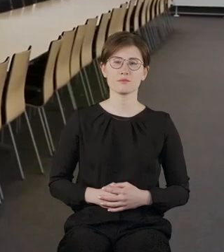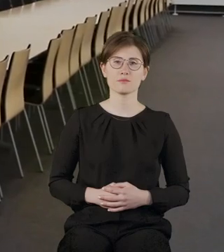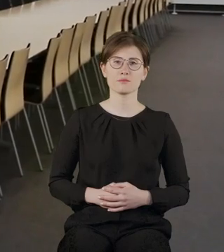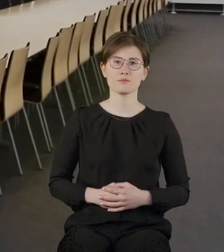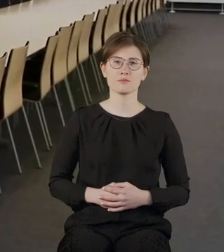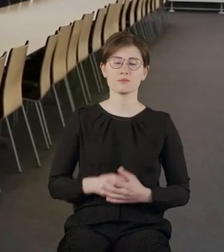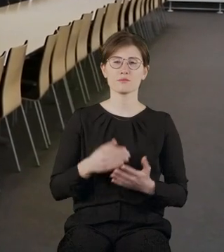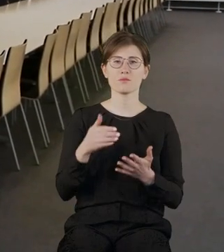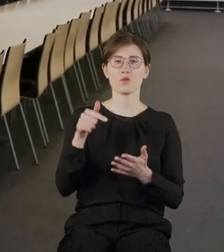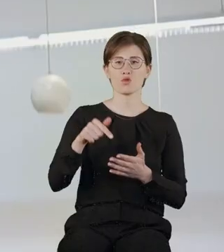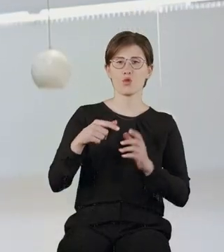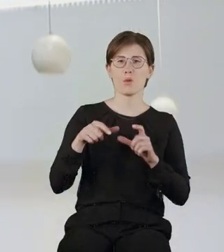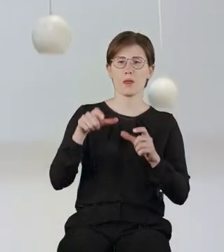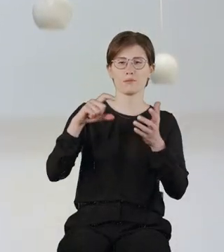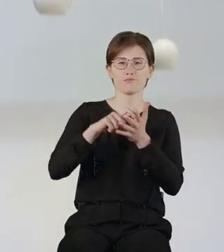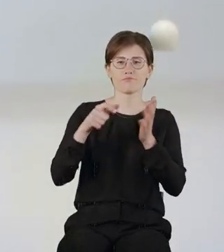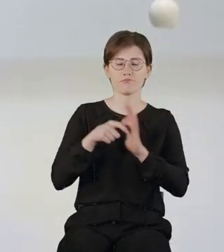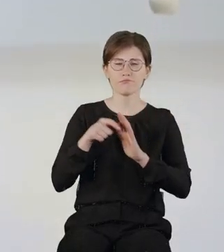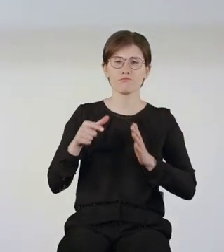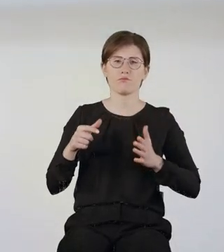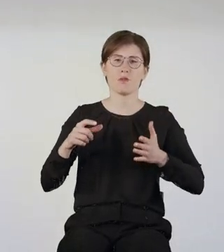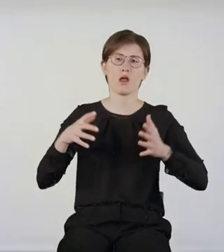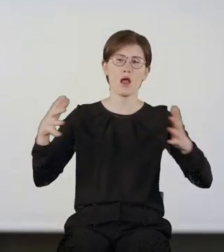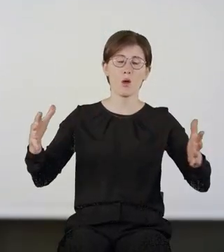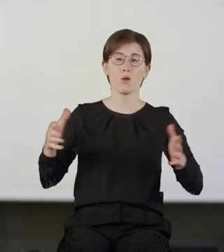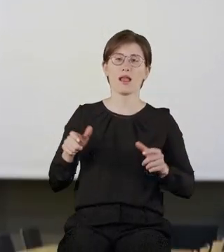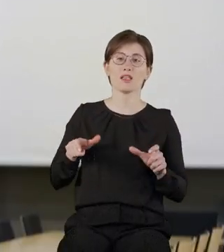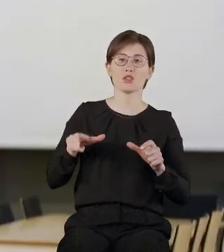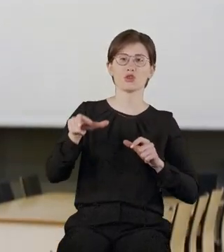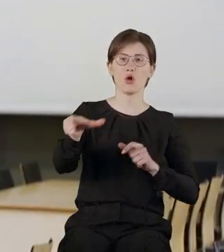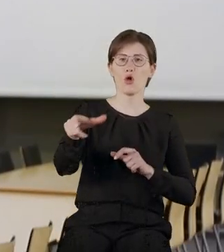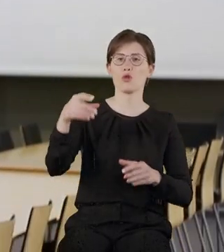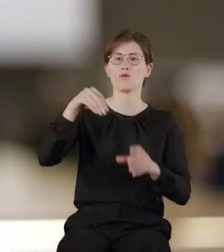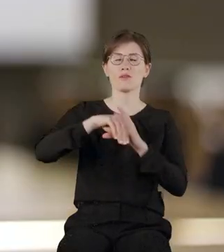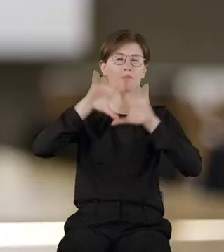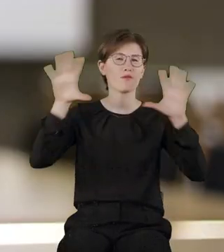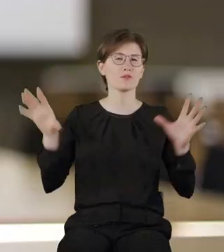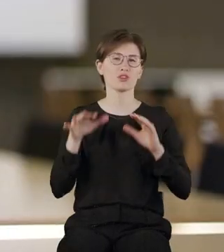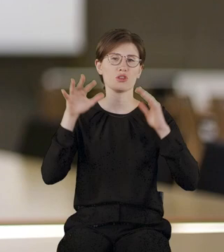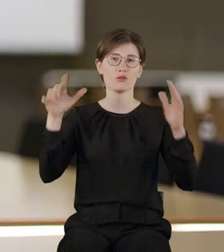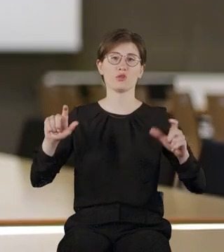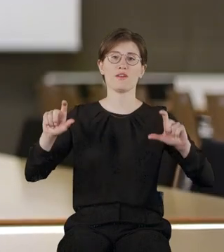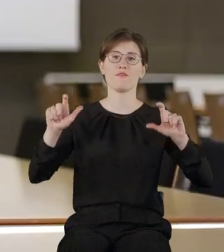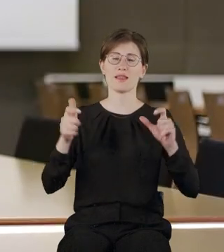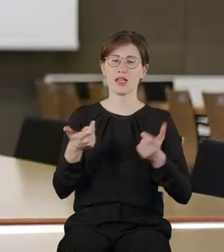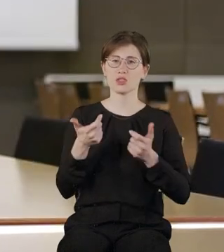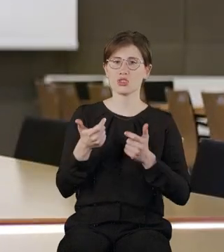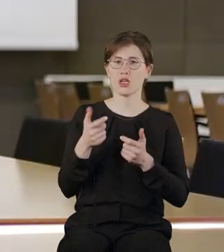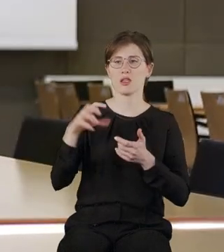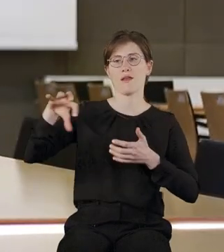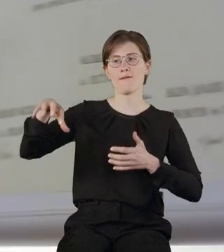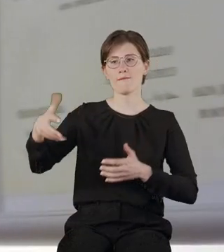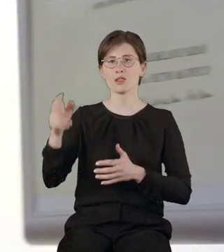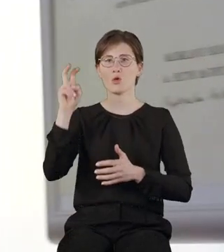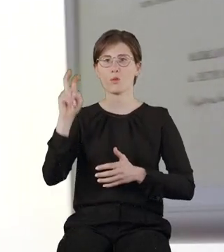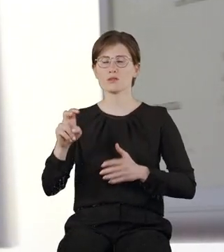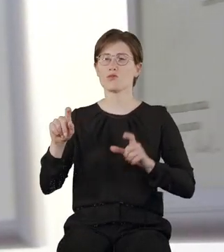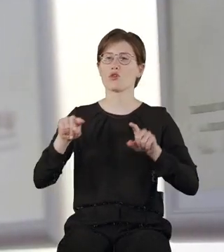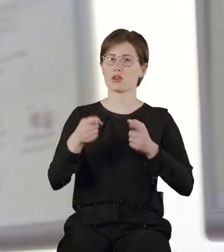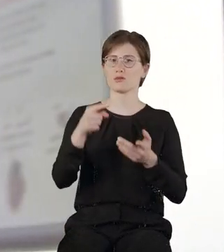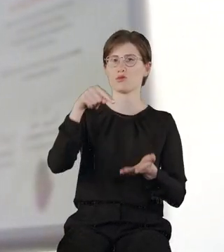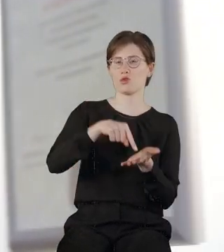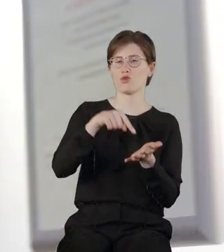W wydziałowej auli i na holu odbywają się wszystkie duże wydarzenia organizowane przez Wydział Humanistyczny. W auli